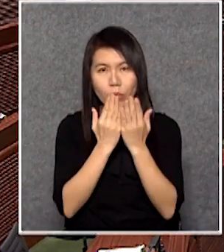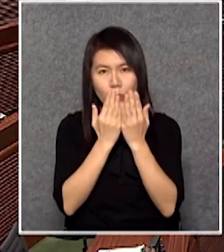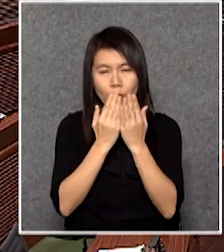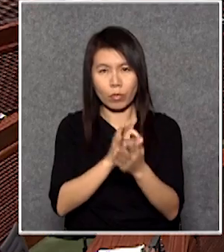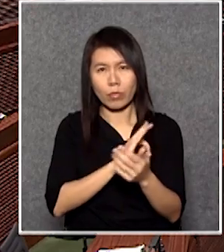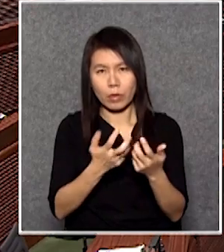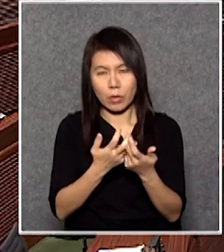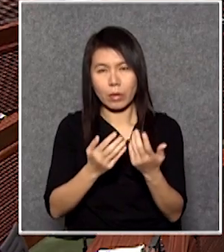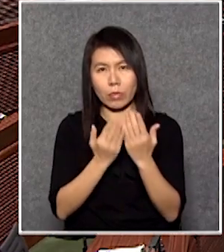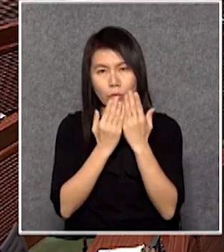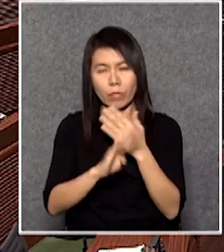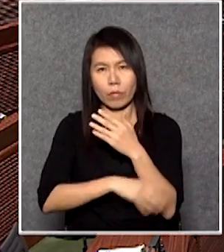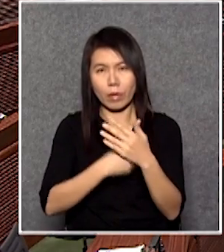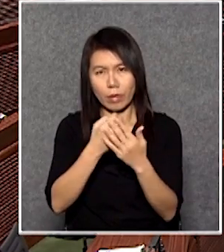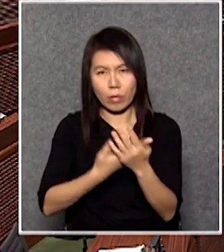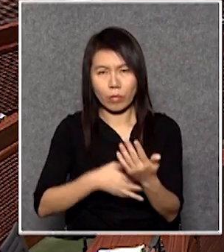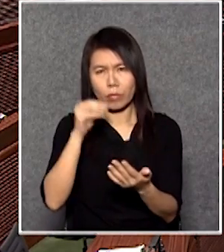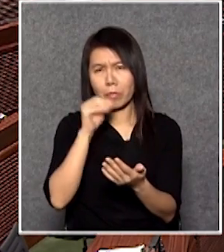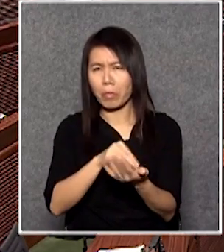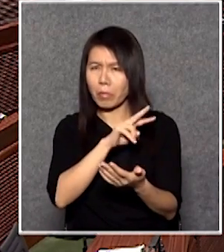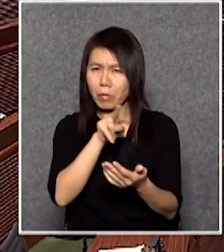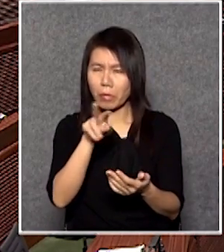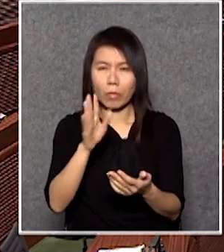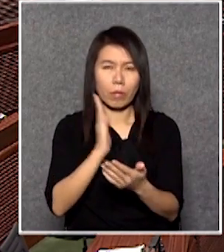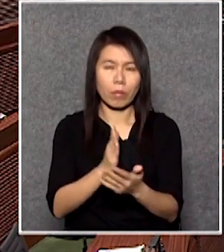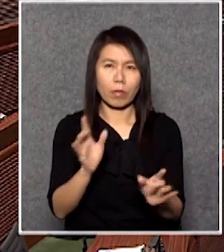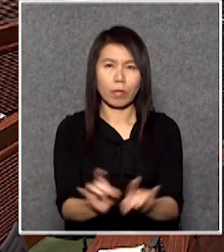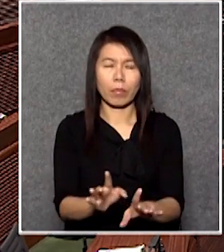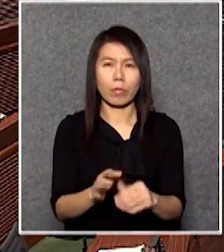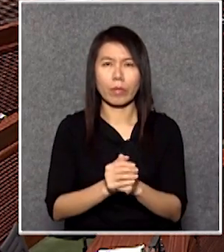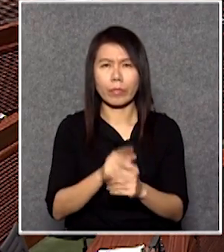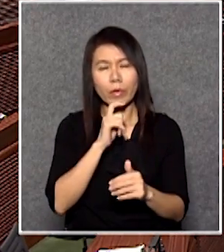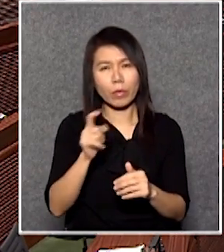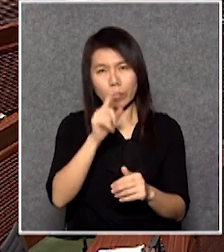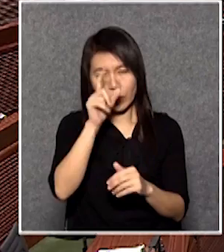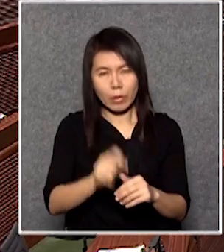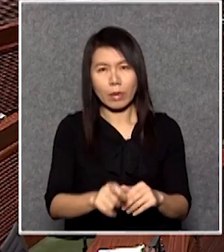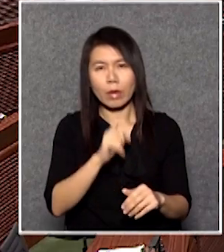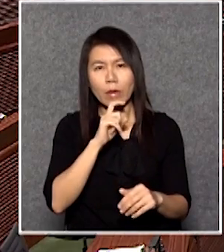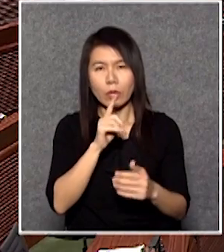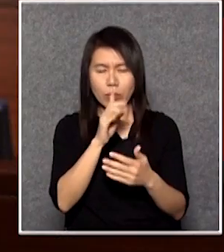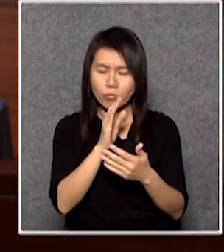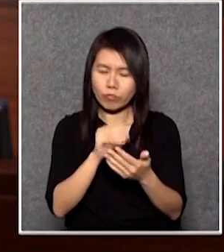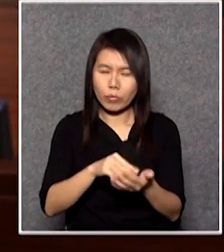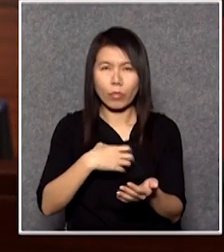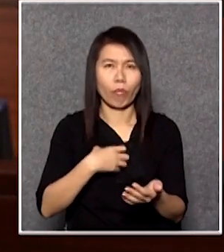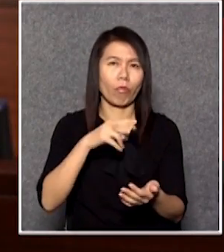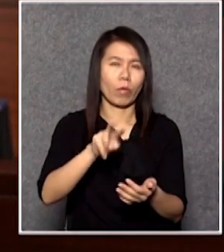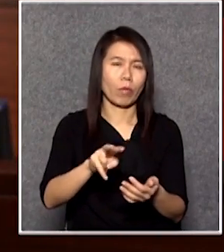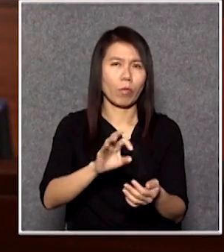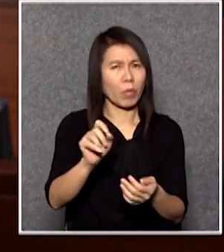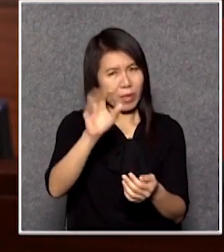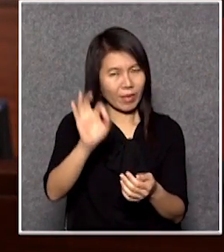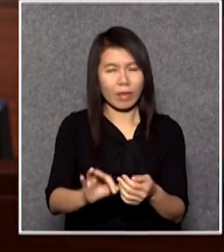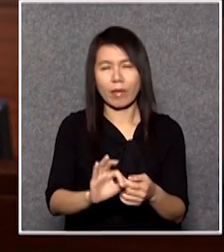其實個判斷唔一樣嘅。有啲人判斷係有問題，有啲人判斷係冇問題嘅，可能大家。雖然讀